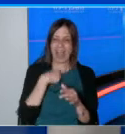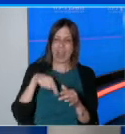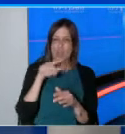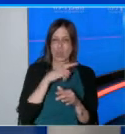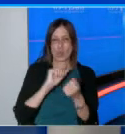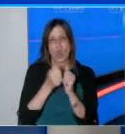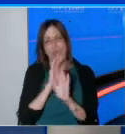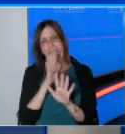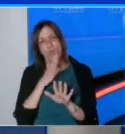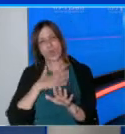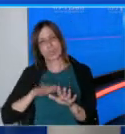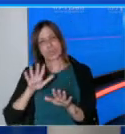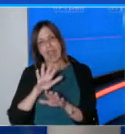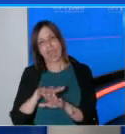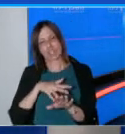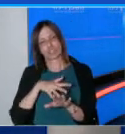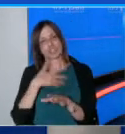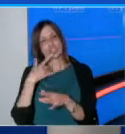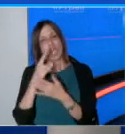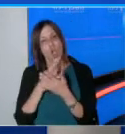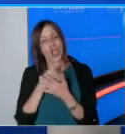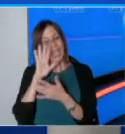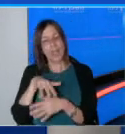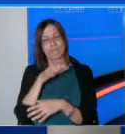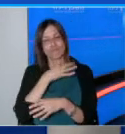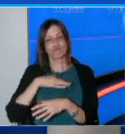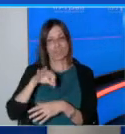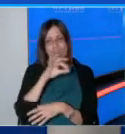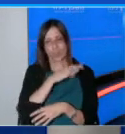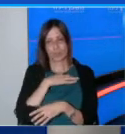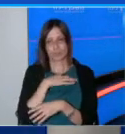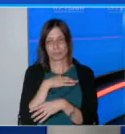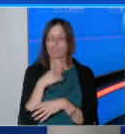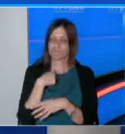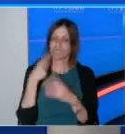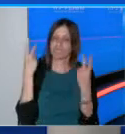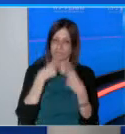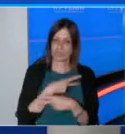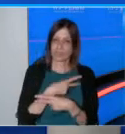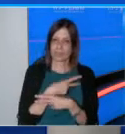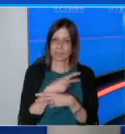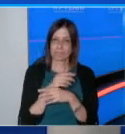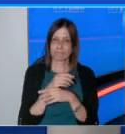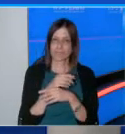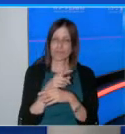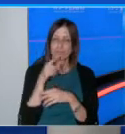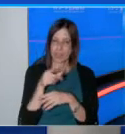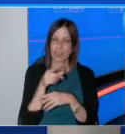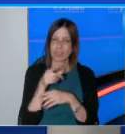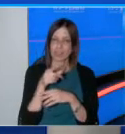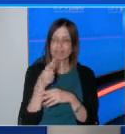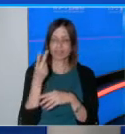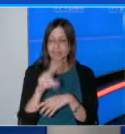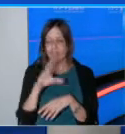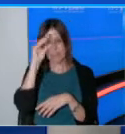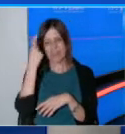רק רוצים להרגיש שהחוק גם זה בשבילנו. אני מבין. ואת בעצם מאבדת בן